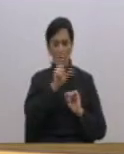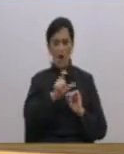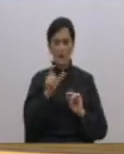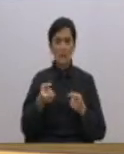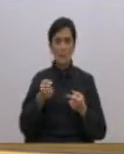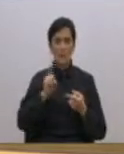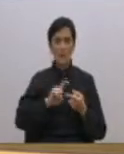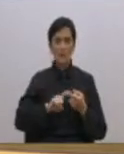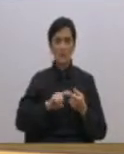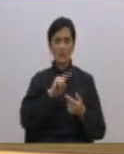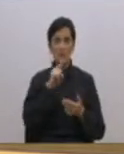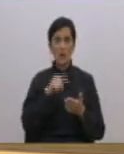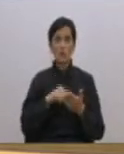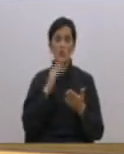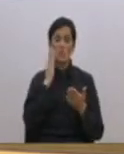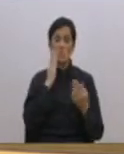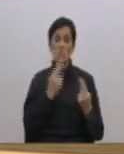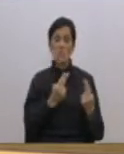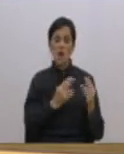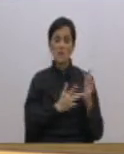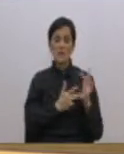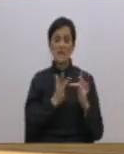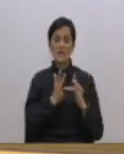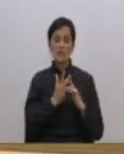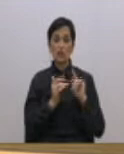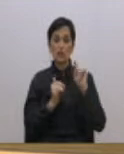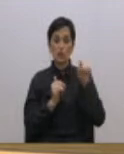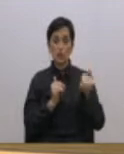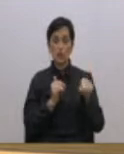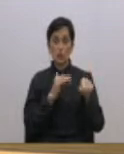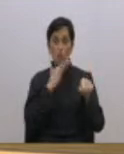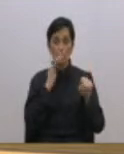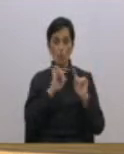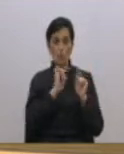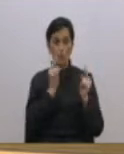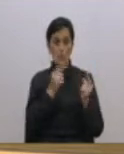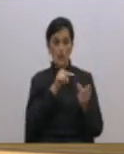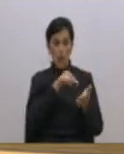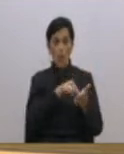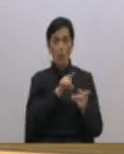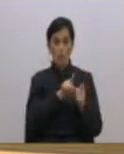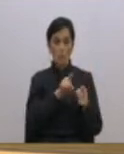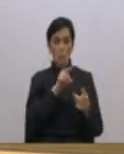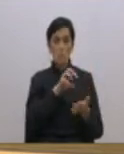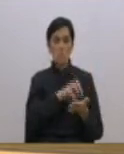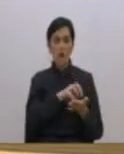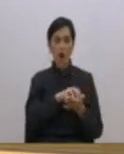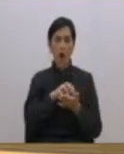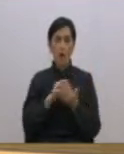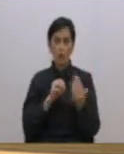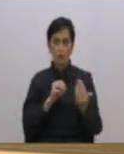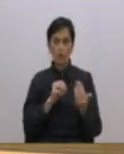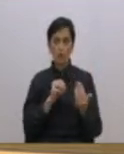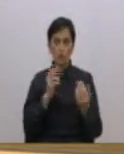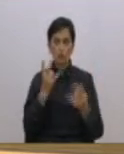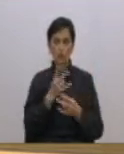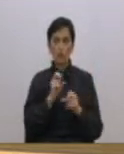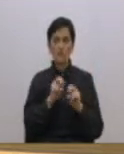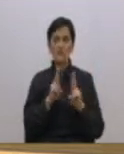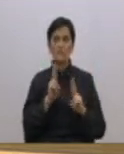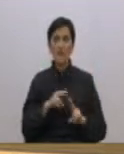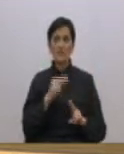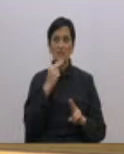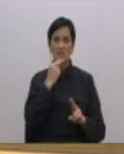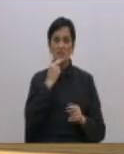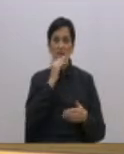კავშირებული საკითხი, იმიტომ რომ მართლმადიდებელი ქრისტიანებიც იქ, რომელიც შეიძლება უმრავლესობაში არიან, ისინიც მარხულობენ, მათაც ესაჭიროება, შეიძლება სპეციალური